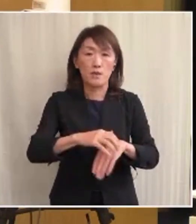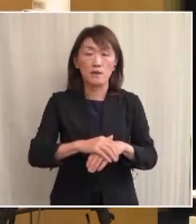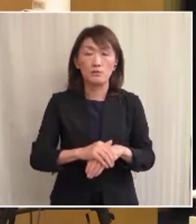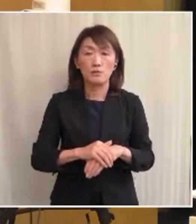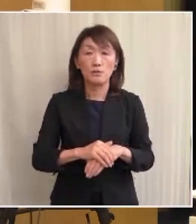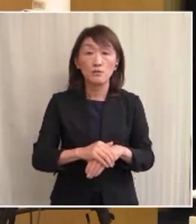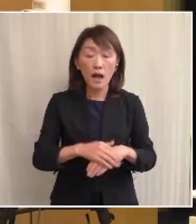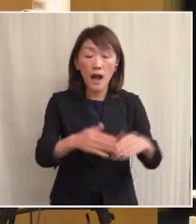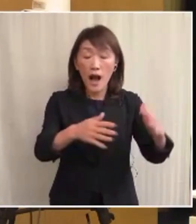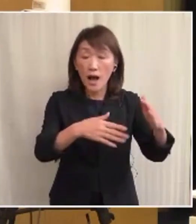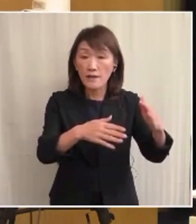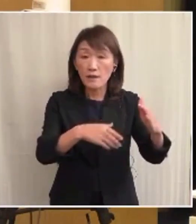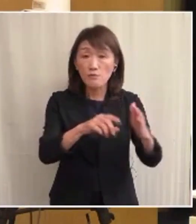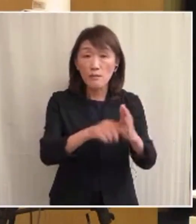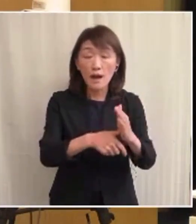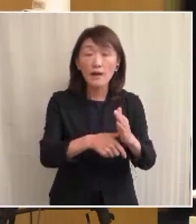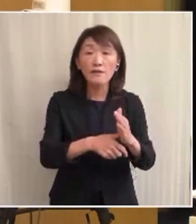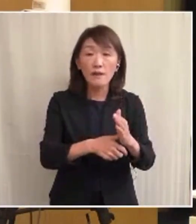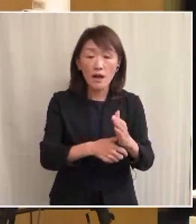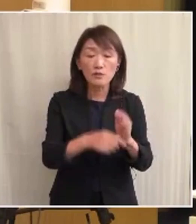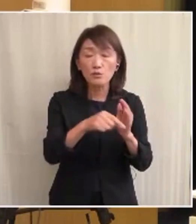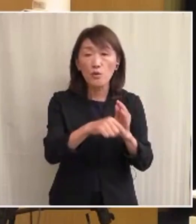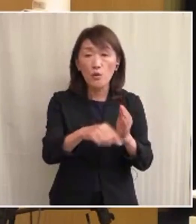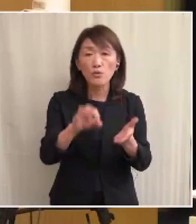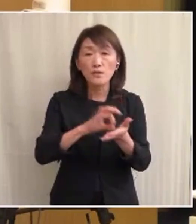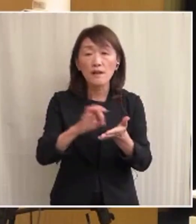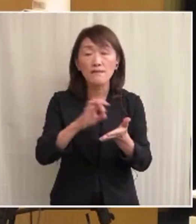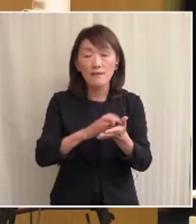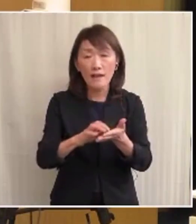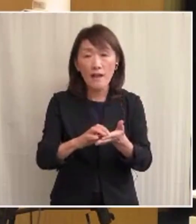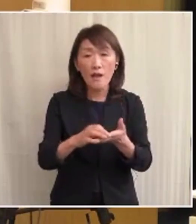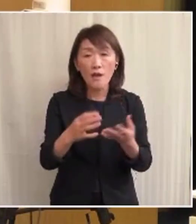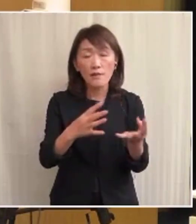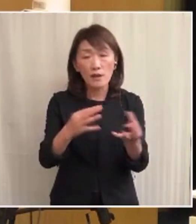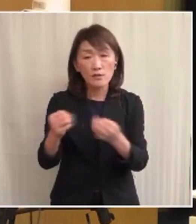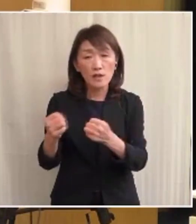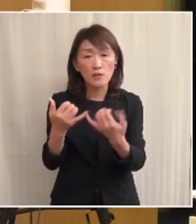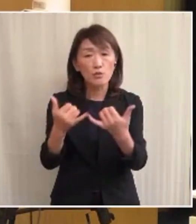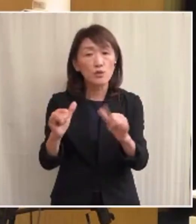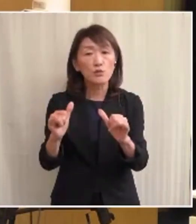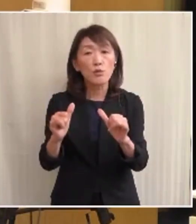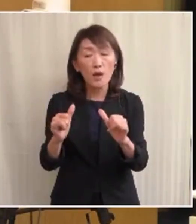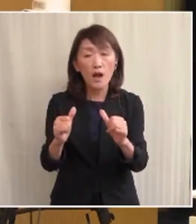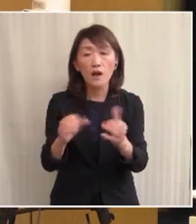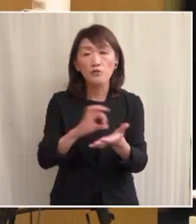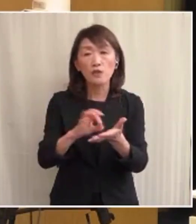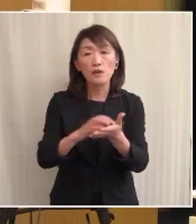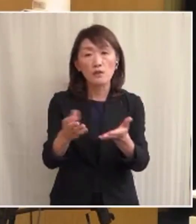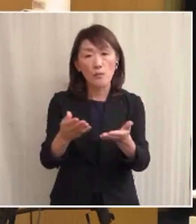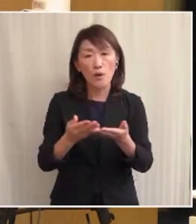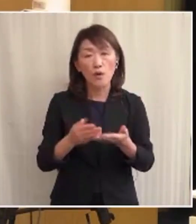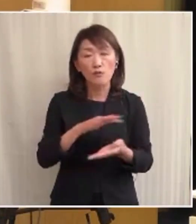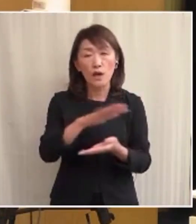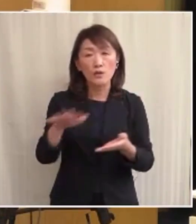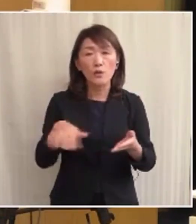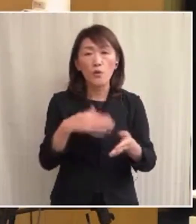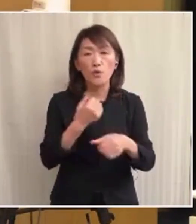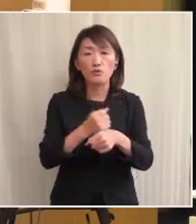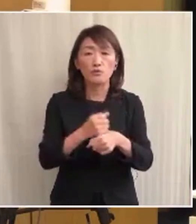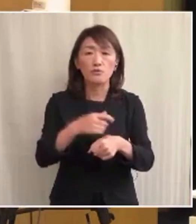もそういう空きがあったところをうまく活用して一人でも多くの方にご利用いただけるように環境を整えていきたいというふうに思っています。